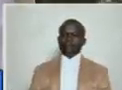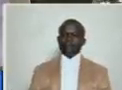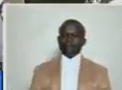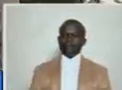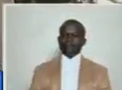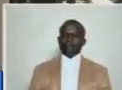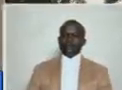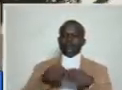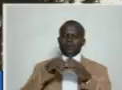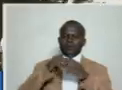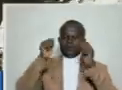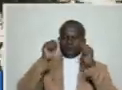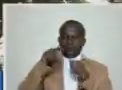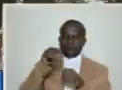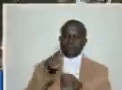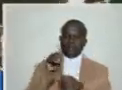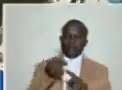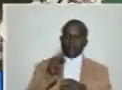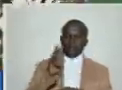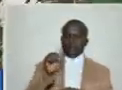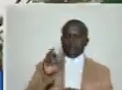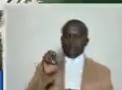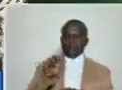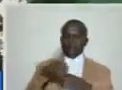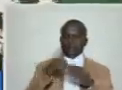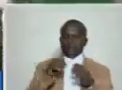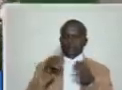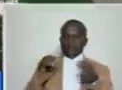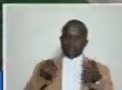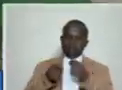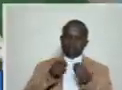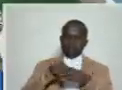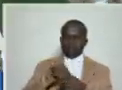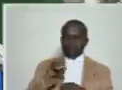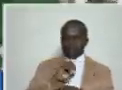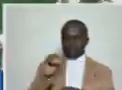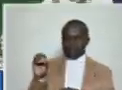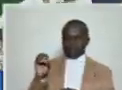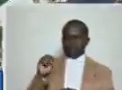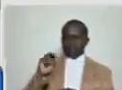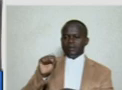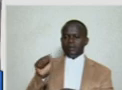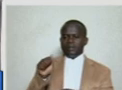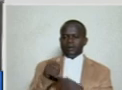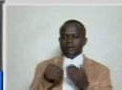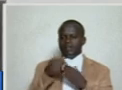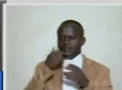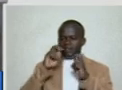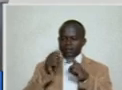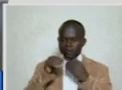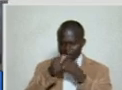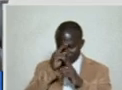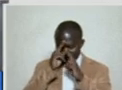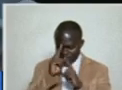Umuyobozi w'ishyaka ntangarugero muri demokarasi PDI Uwamurera Salama abereye umuhuzabikorwa mu ntara y'Iburengerazuba, Shehe Musa Fazili Harerimana, avuga ko iri shyaka